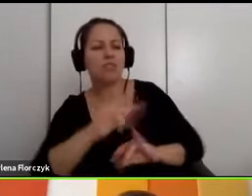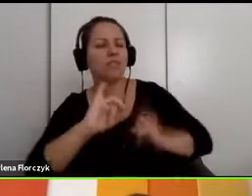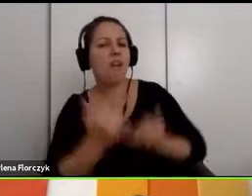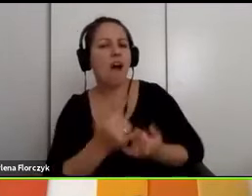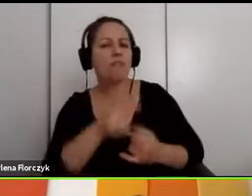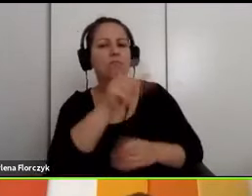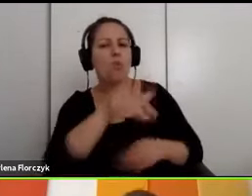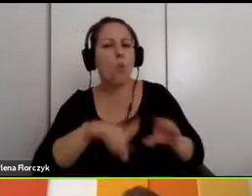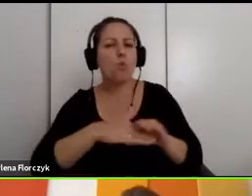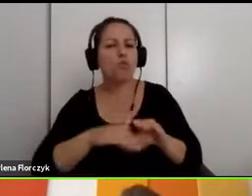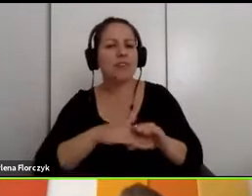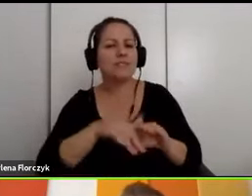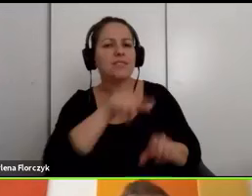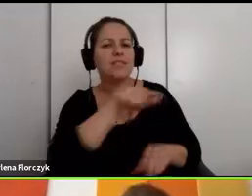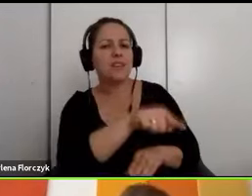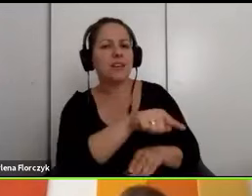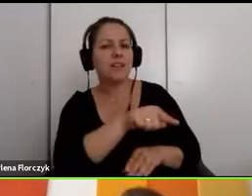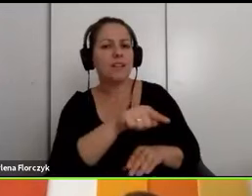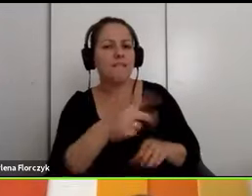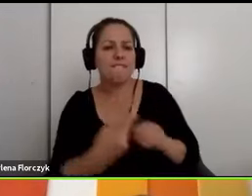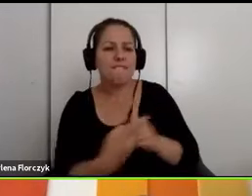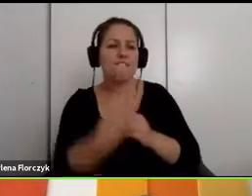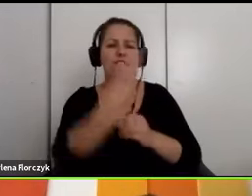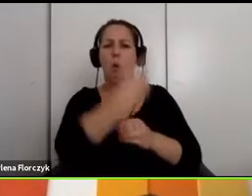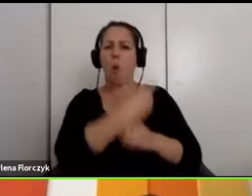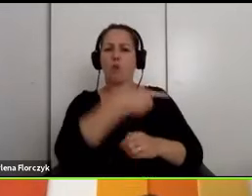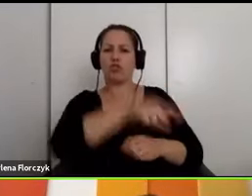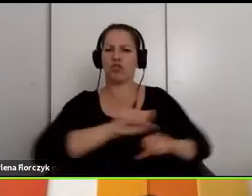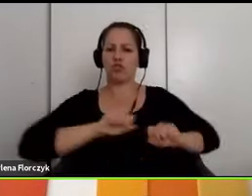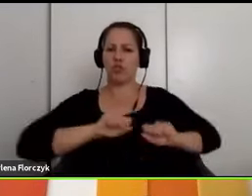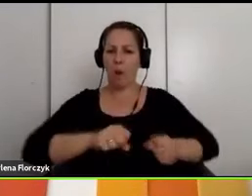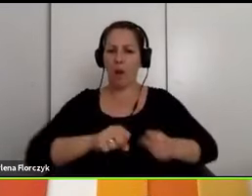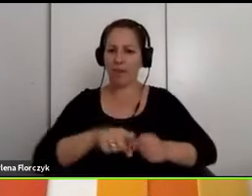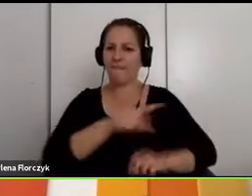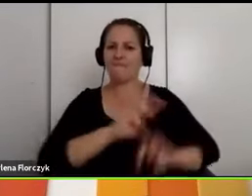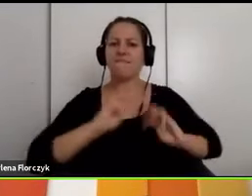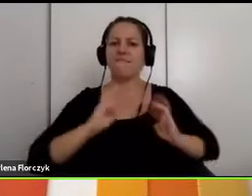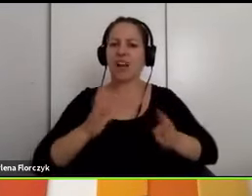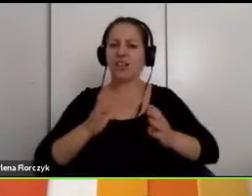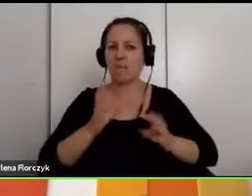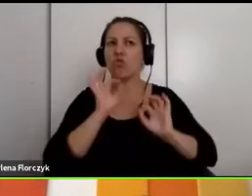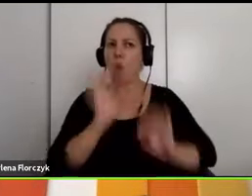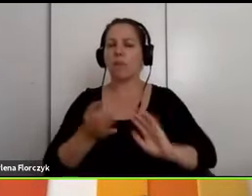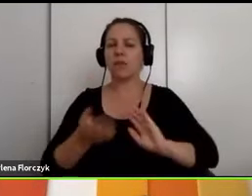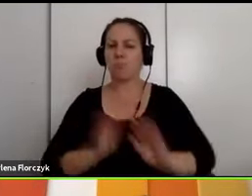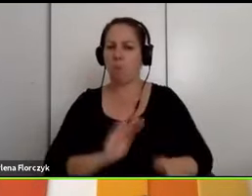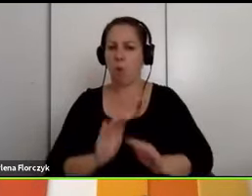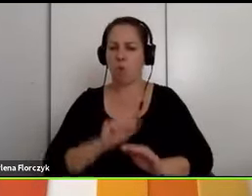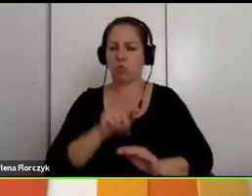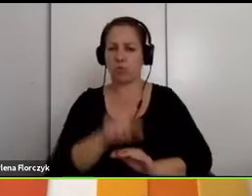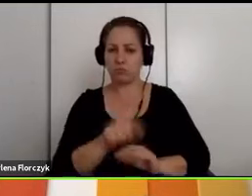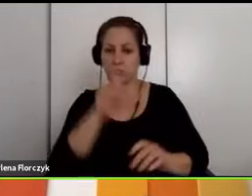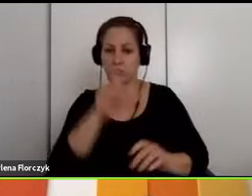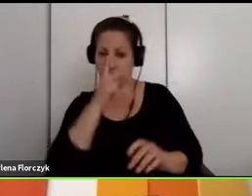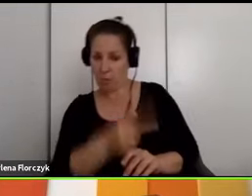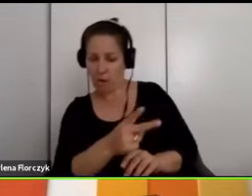w jaki sposób uczestnik wchodzi w działania. Więc te warsztaty są dobrym sposobem na to, żeby